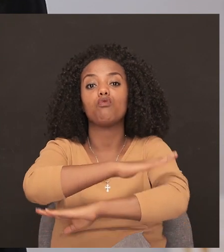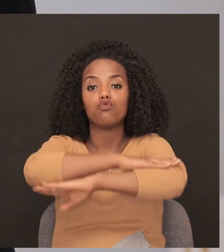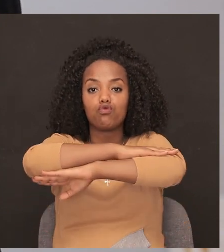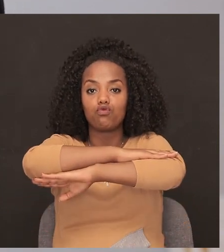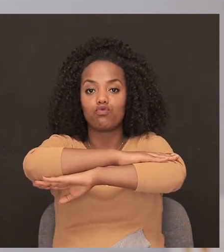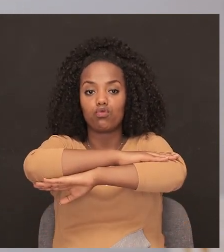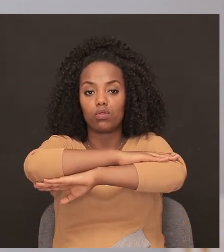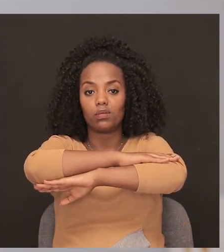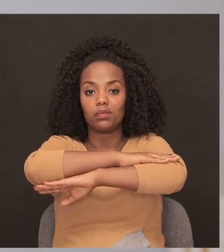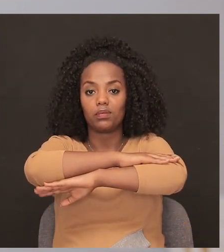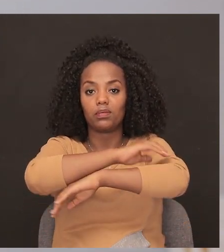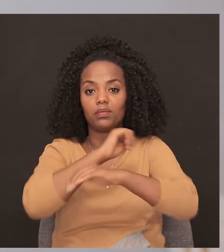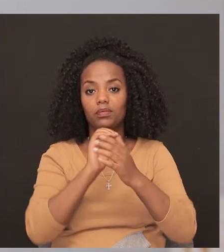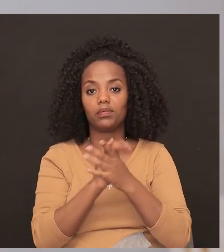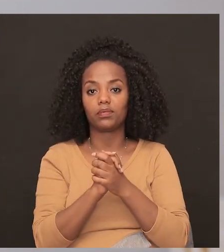እረፉ